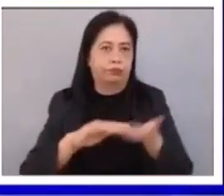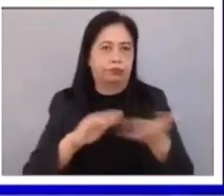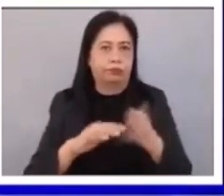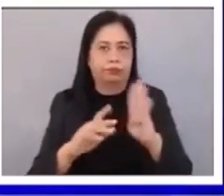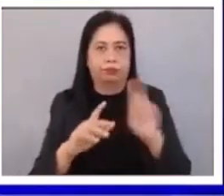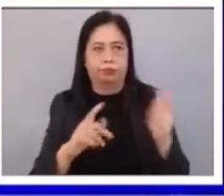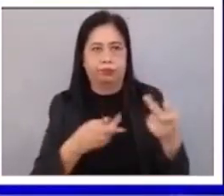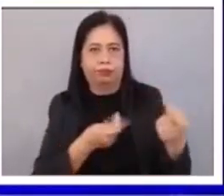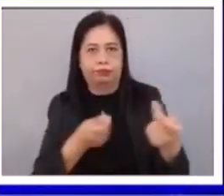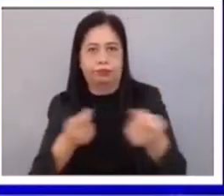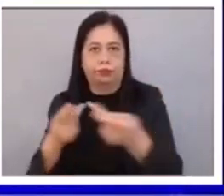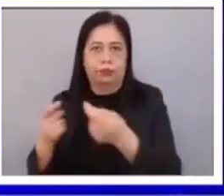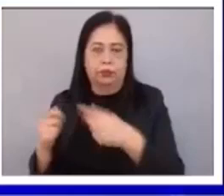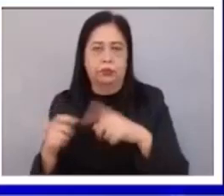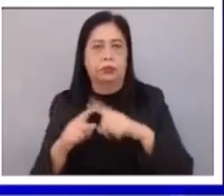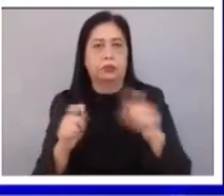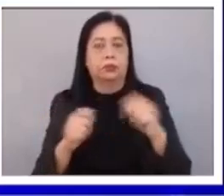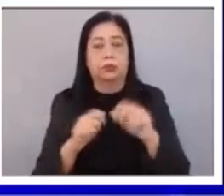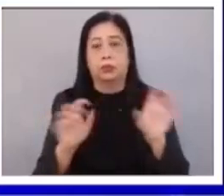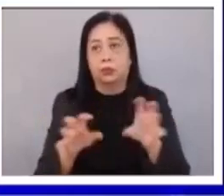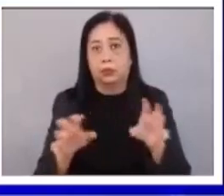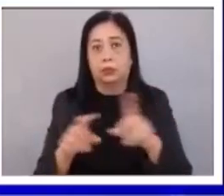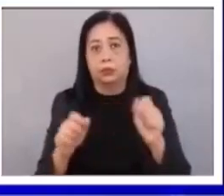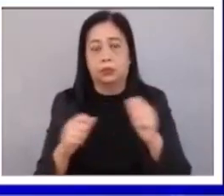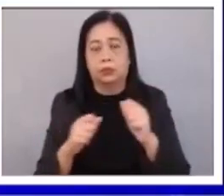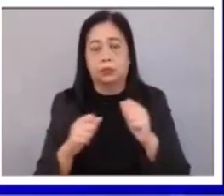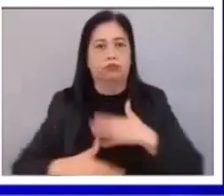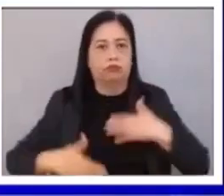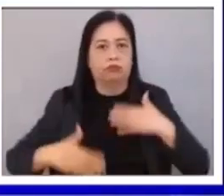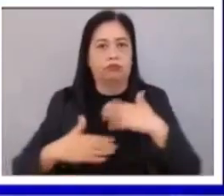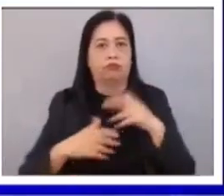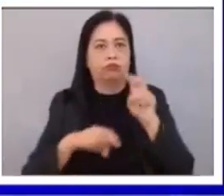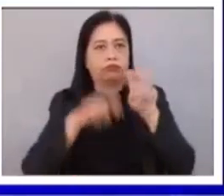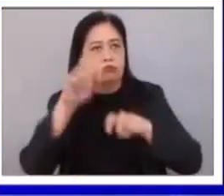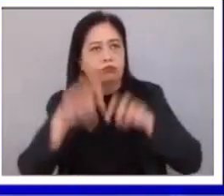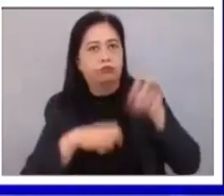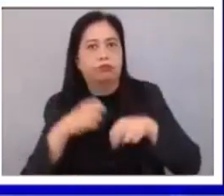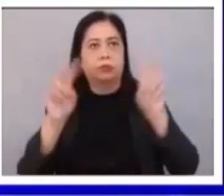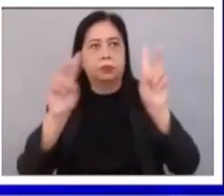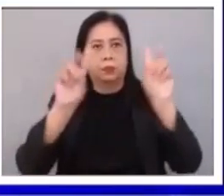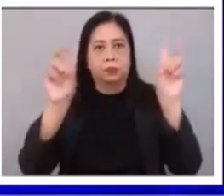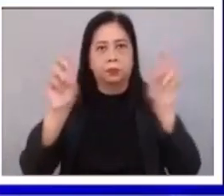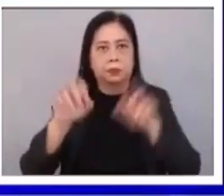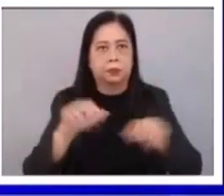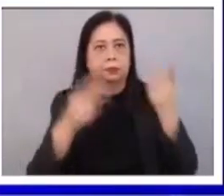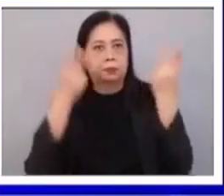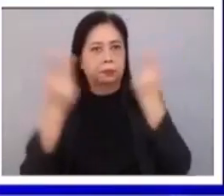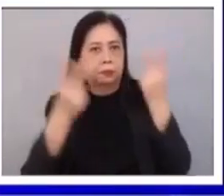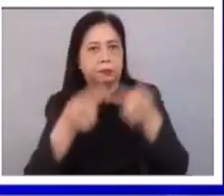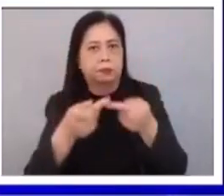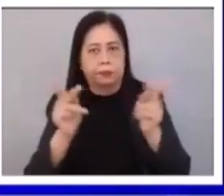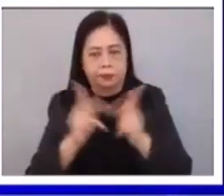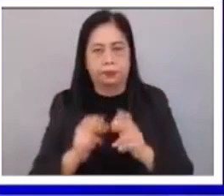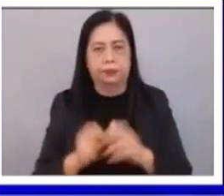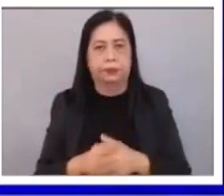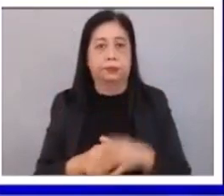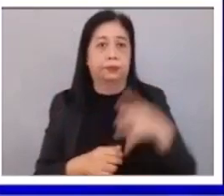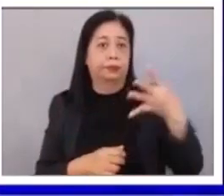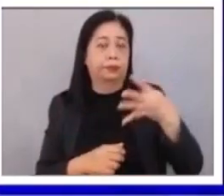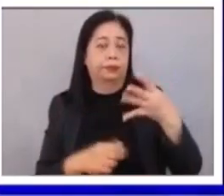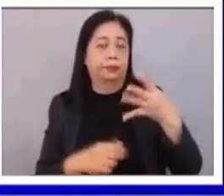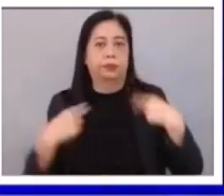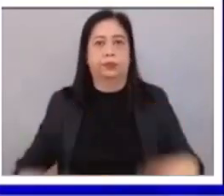activities, at activities at amusement parks and theme parks. Pang-apat, ang human health and social